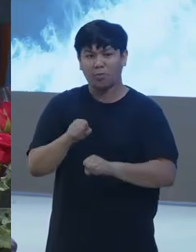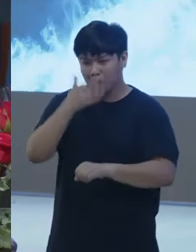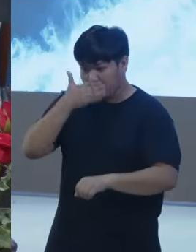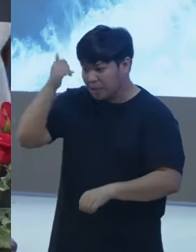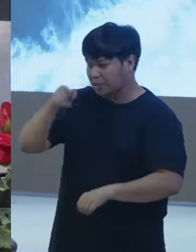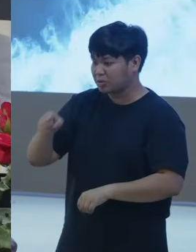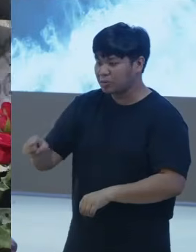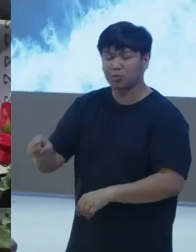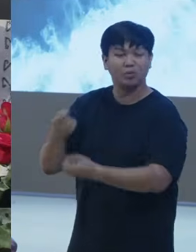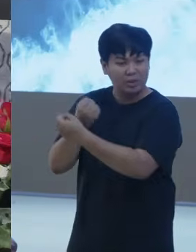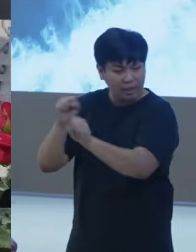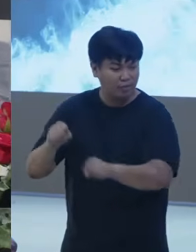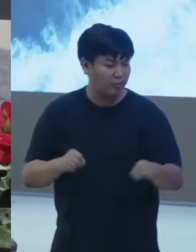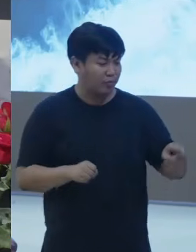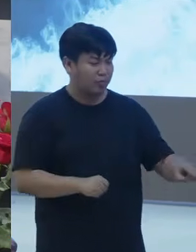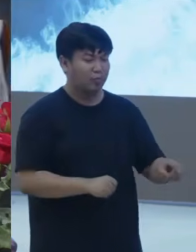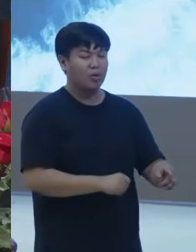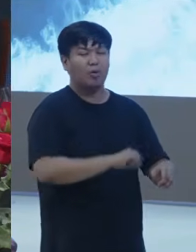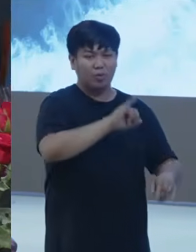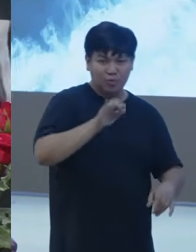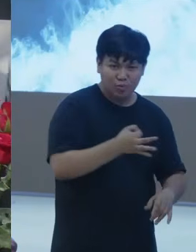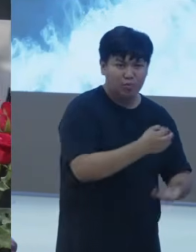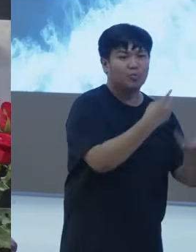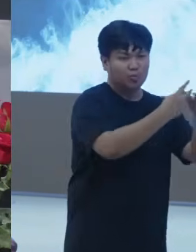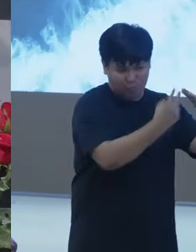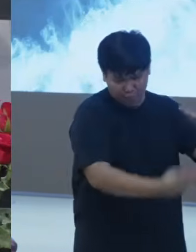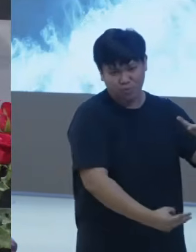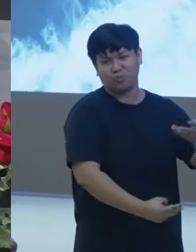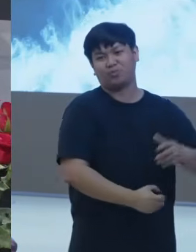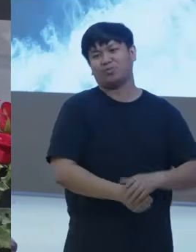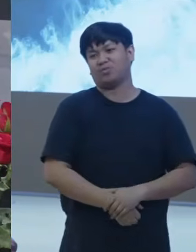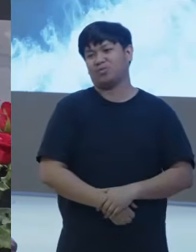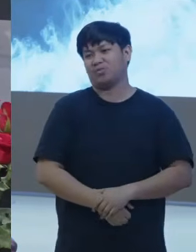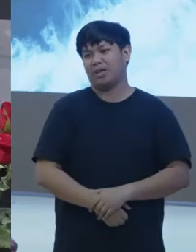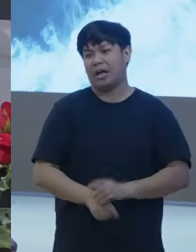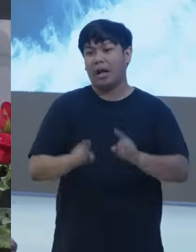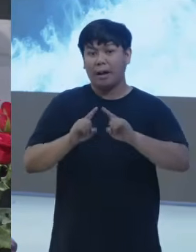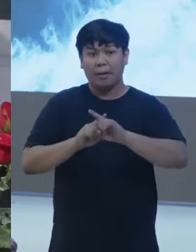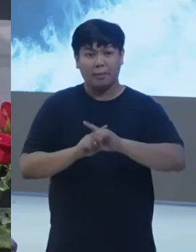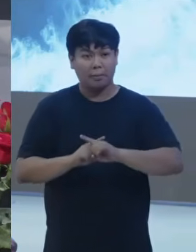sa pag-iisip ni Jonah, dapat lipulin.